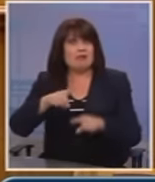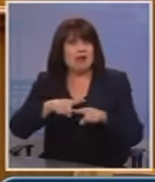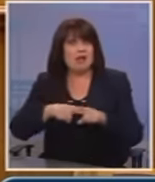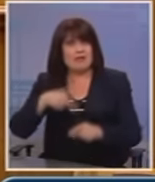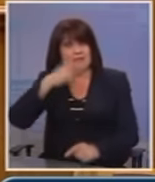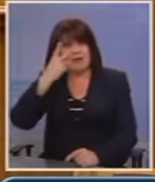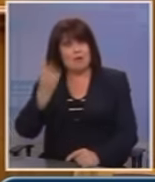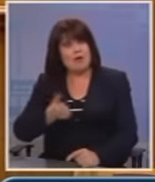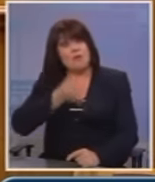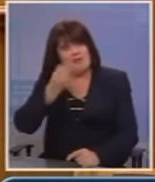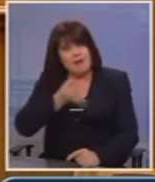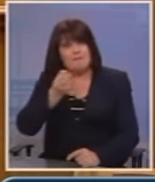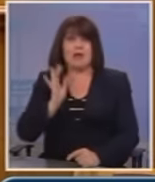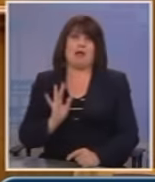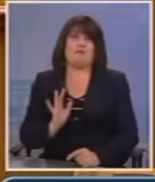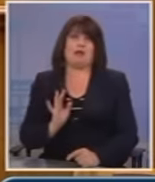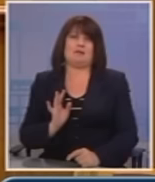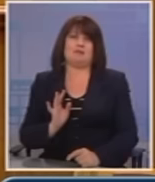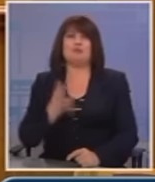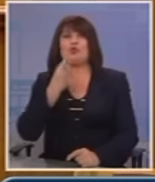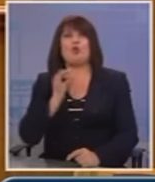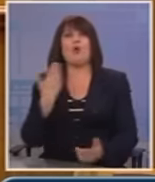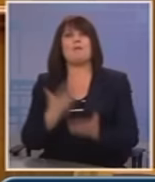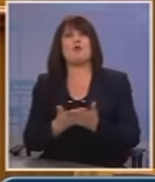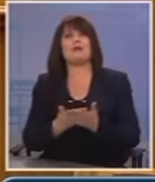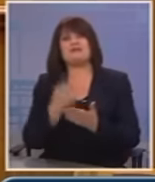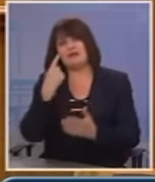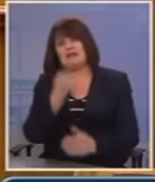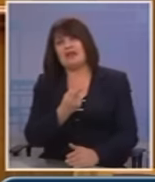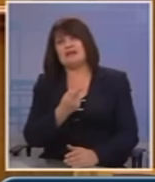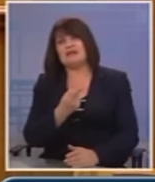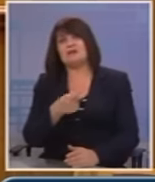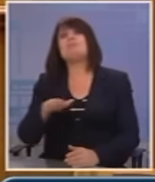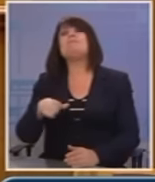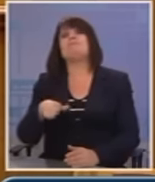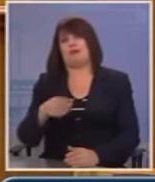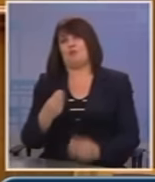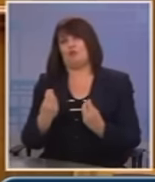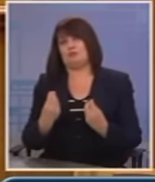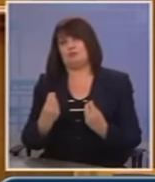Δικαιούμαστε και θα μιλάμε. Γιατί αποδεικνύεστε κατώτεροι των περιστάσεων.